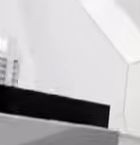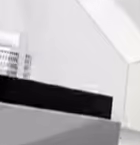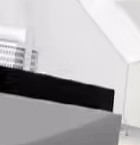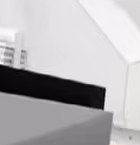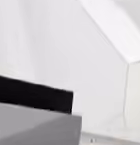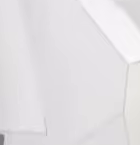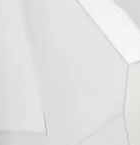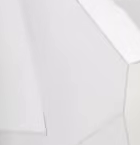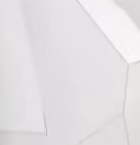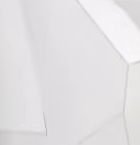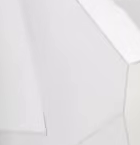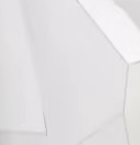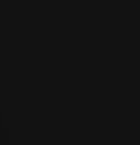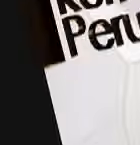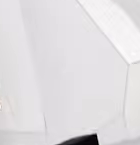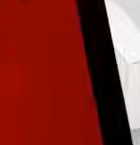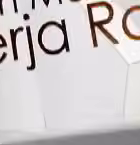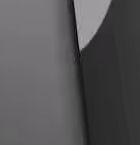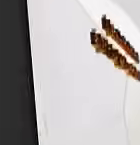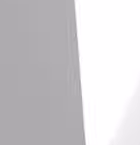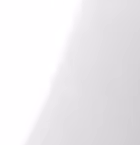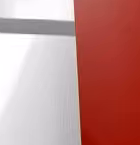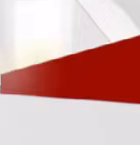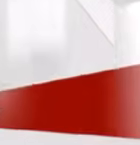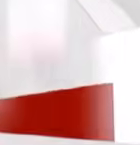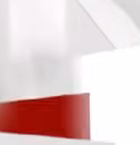Hai Minggu hari